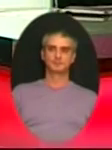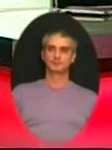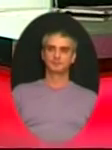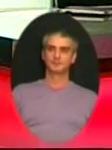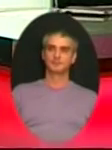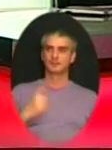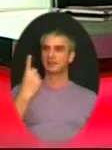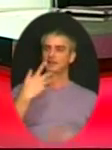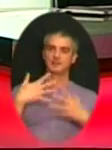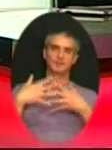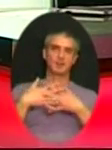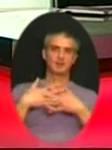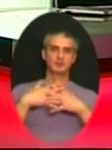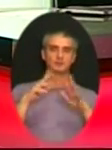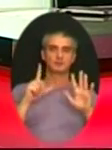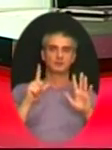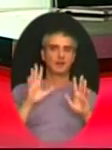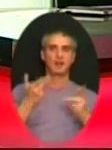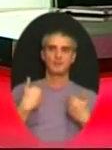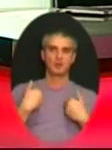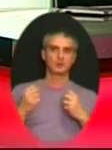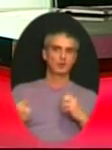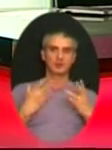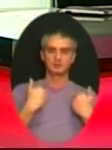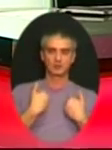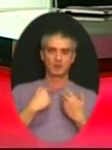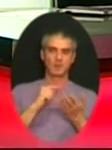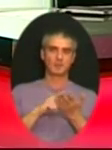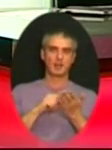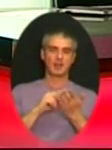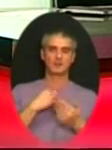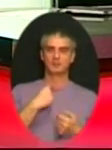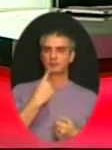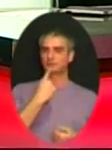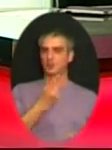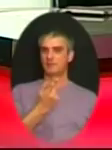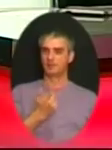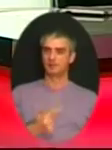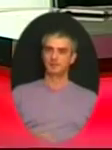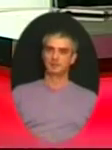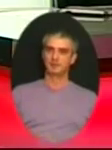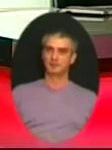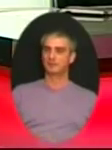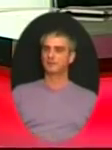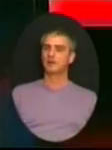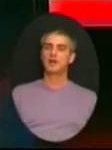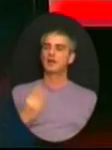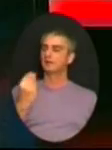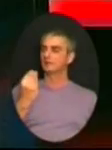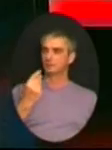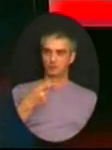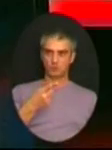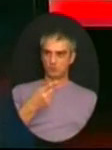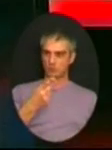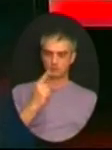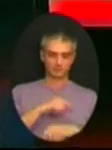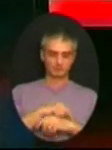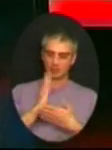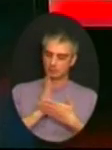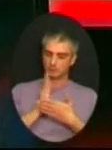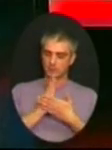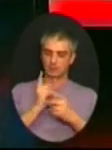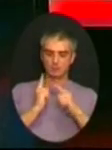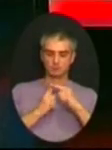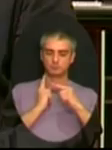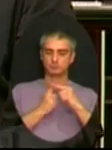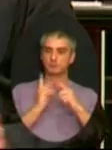ושבעה אופוזיציה. אבל למה אותי הוציאו? הוציאו בגלל מה שאמרתי להבוארה. מה אמרתי? אמרתי, תראי, הוא קצב את זמננו בעוד